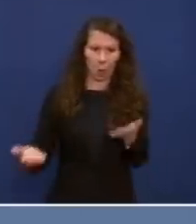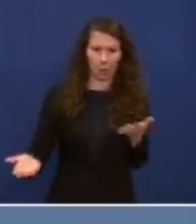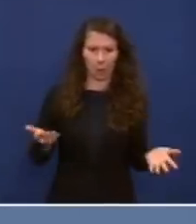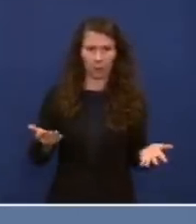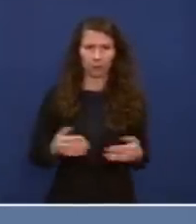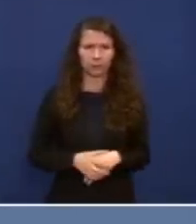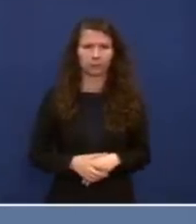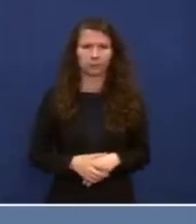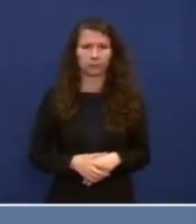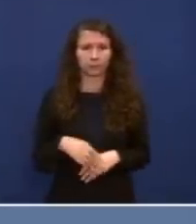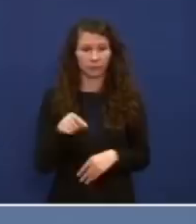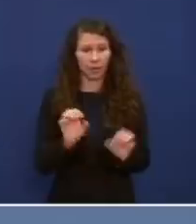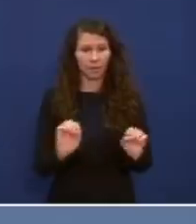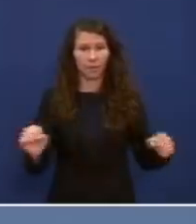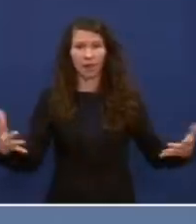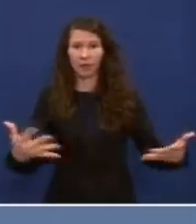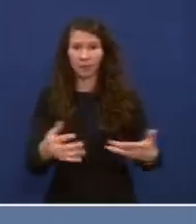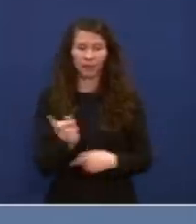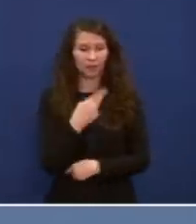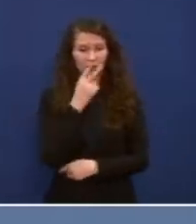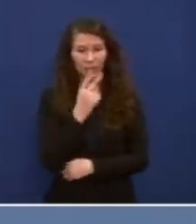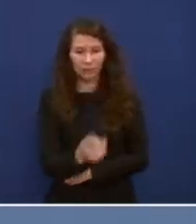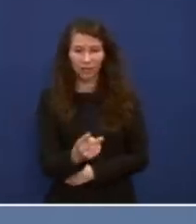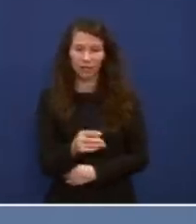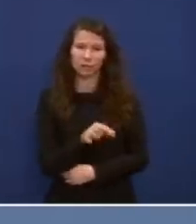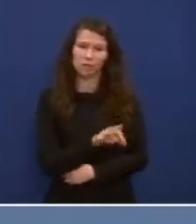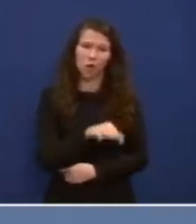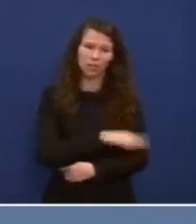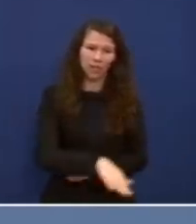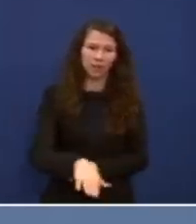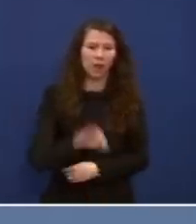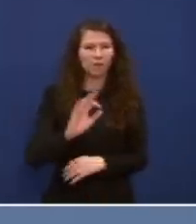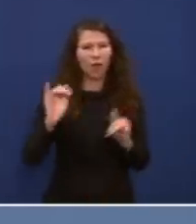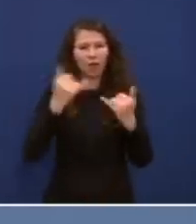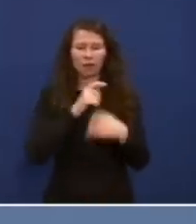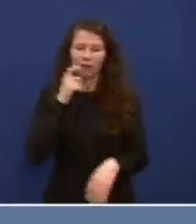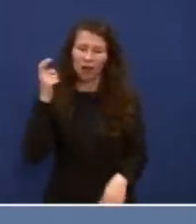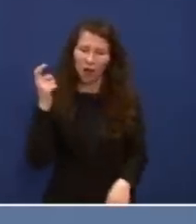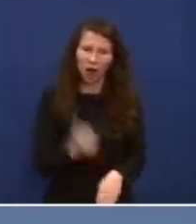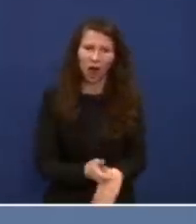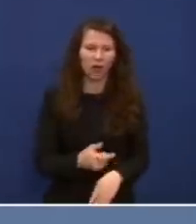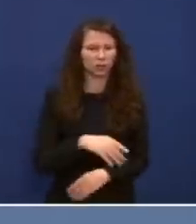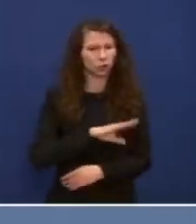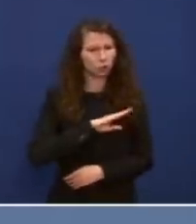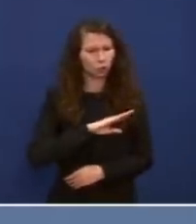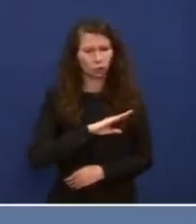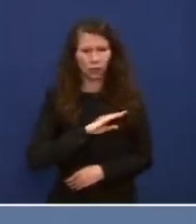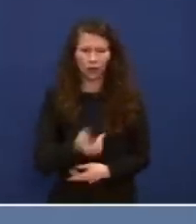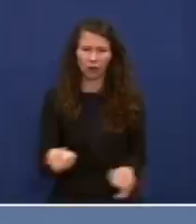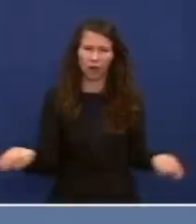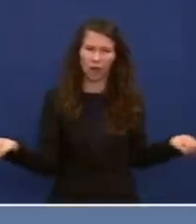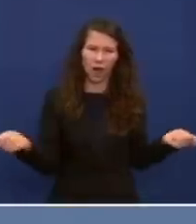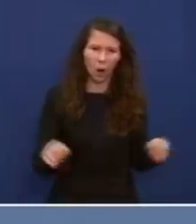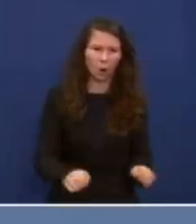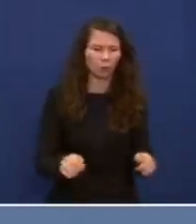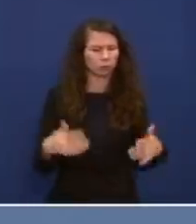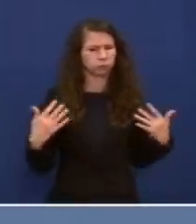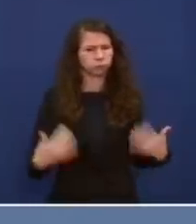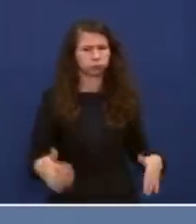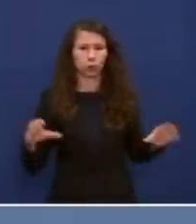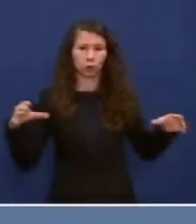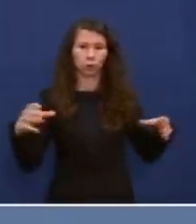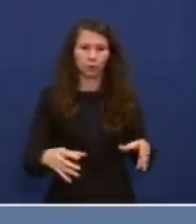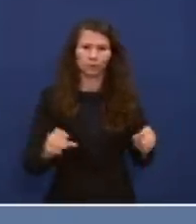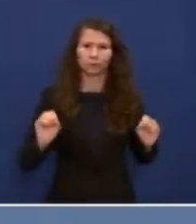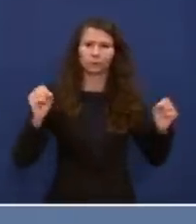dieser Pandemie erlebt haben, wie hart es ist für Kinder wie für Eltern, wenn Schule und die Aktivitäten miteinander nicht so stattfinden können, weil